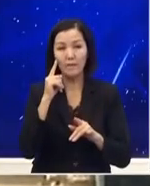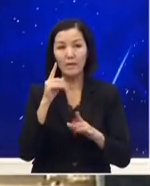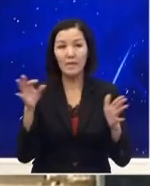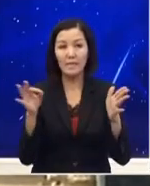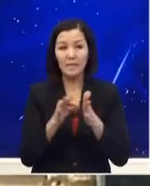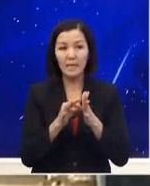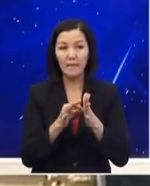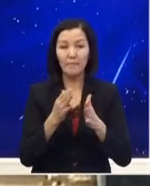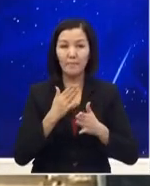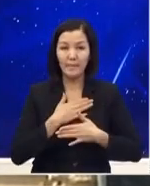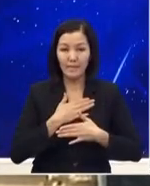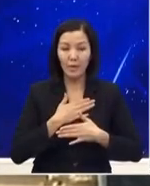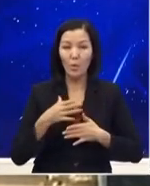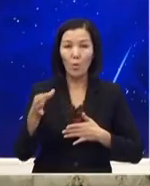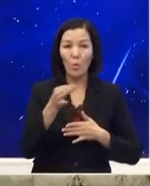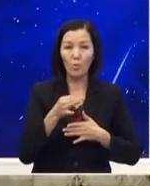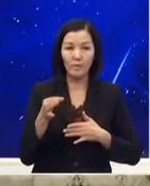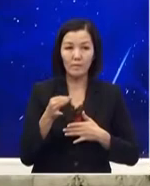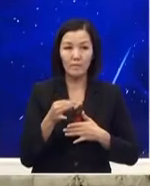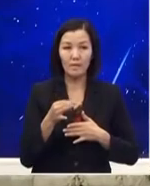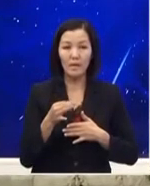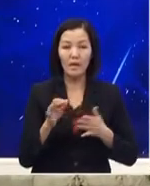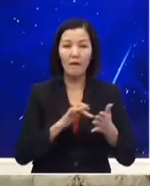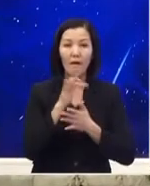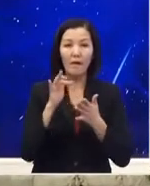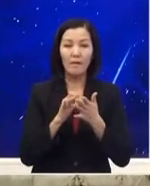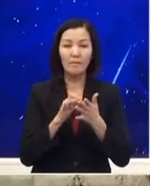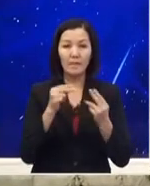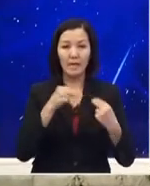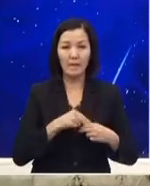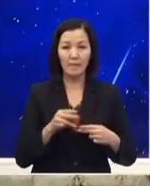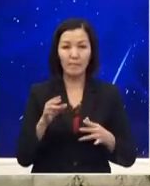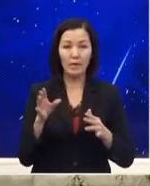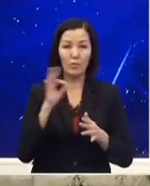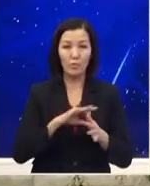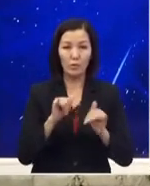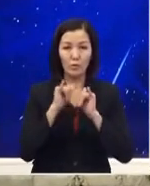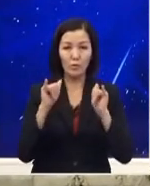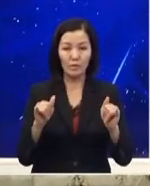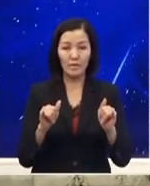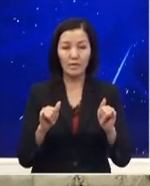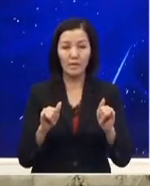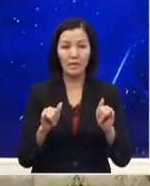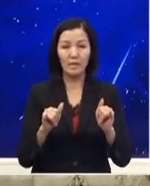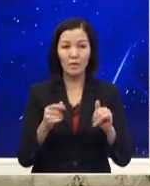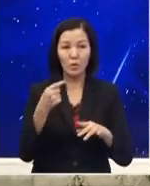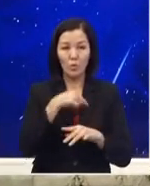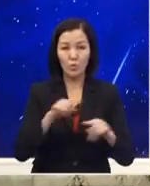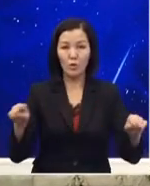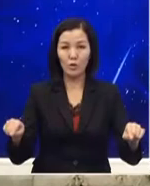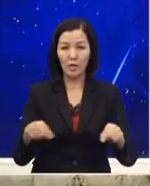Мақсаты біздің облысымызға, қаламызға еңбегі сіңген адамдардың рухын